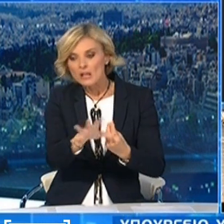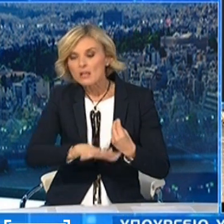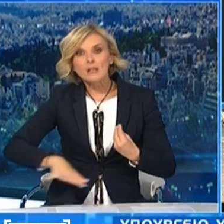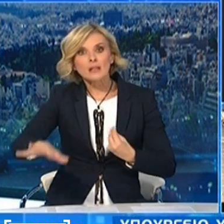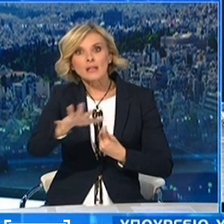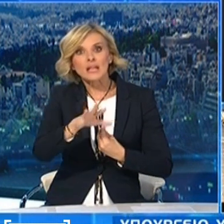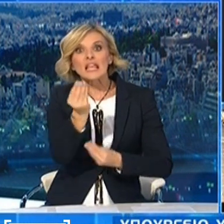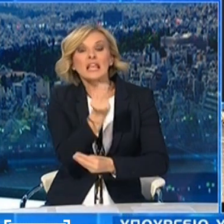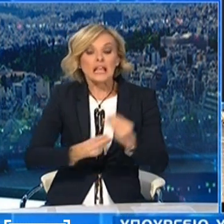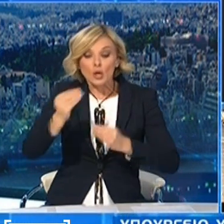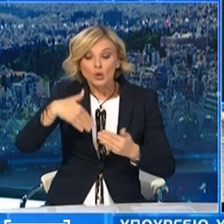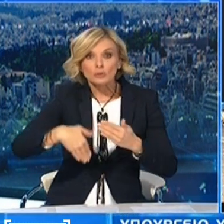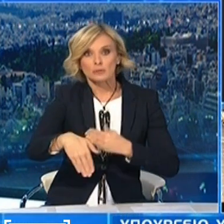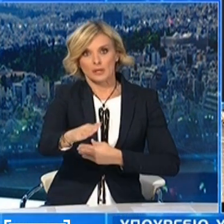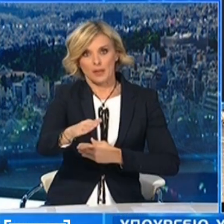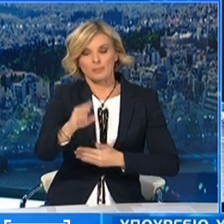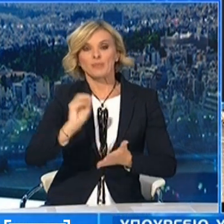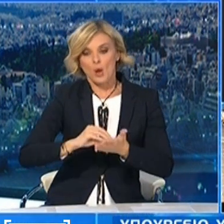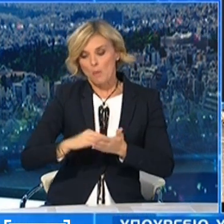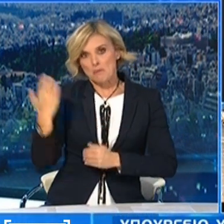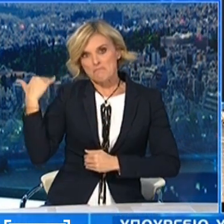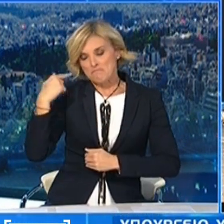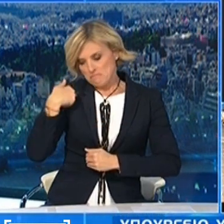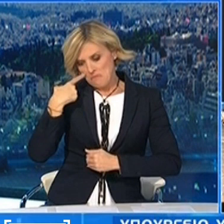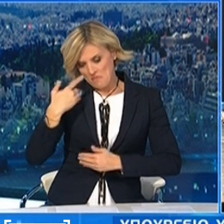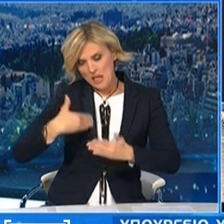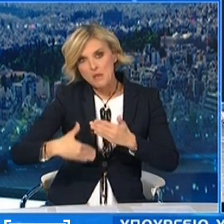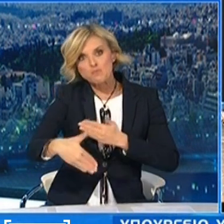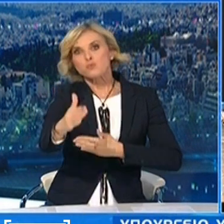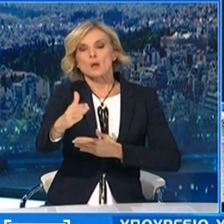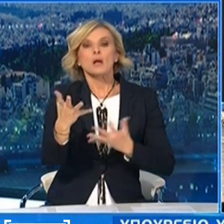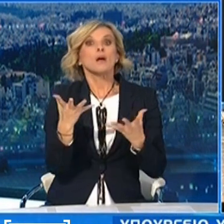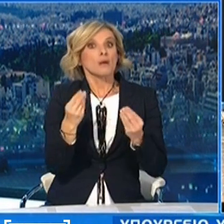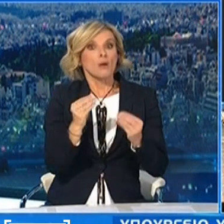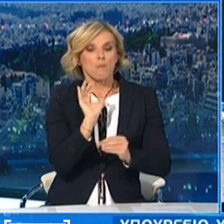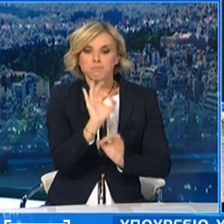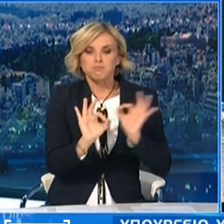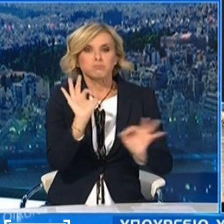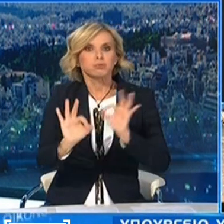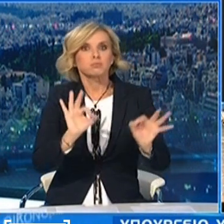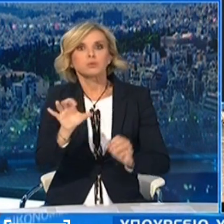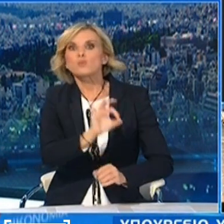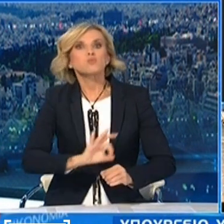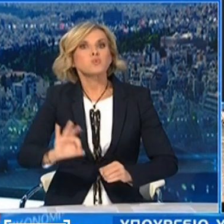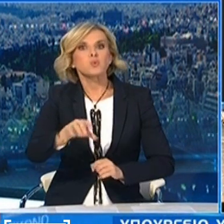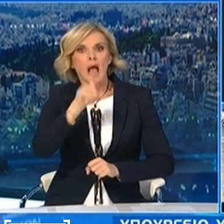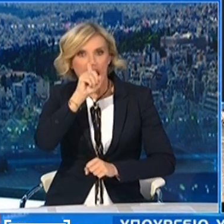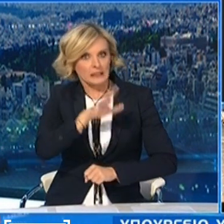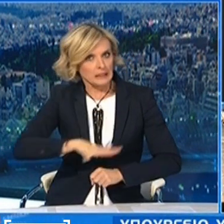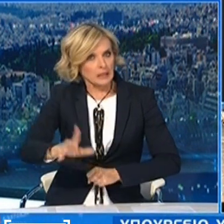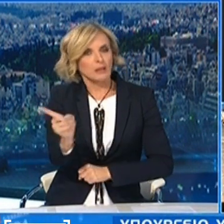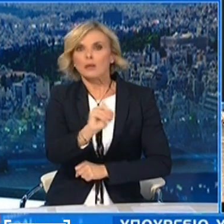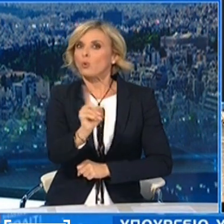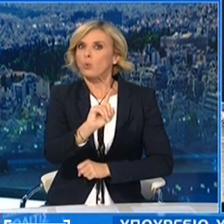εβδομάδες. Το δεύτερο χαρακτηριστικό των τελευταίων ημερών είναι ότι υπάρχουν αρκετές εστίες μετάδοσης εκτός Αττικής, οι οποίες και αφορούν